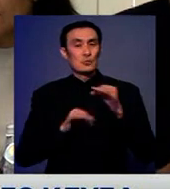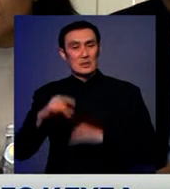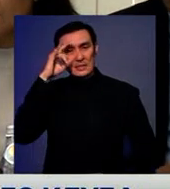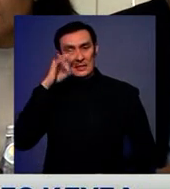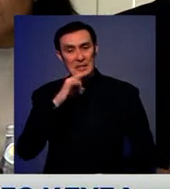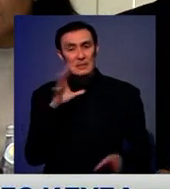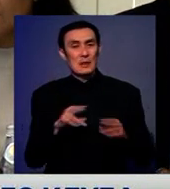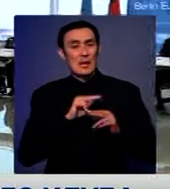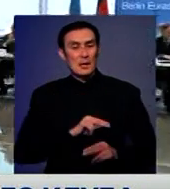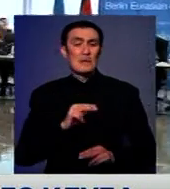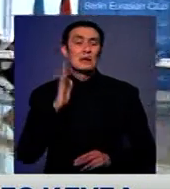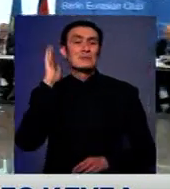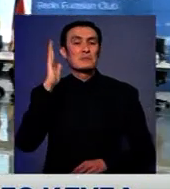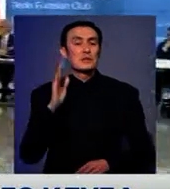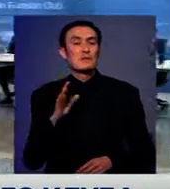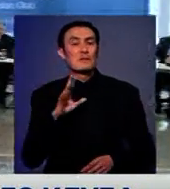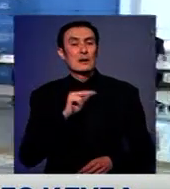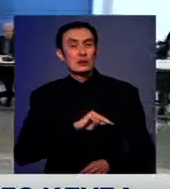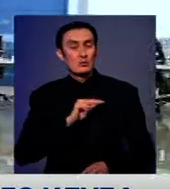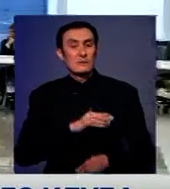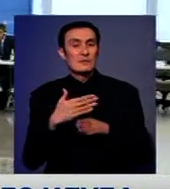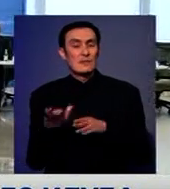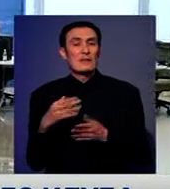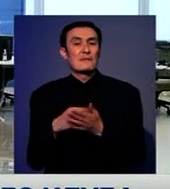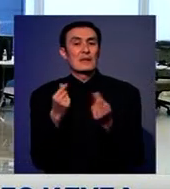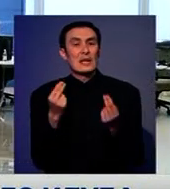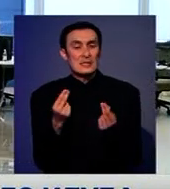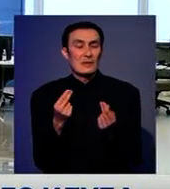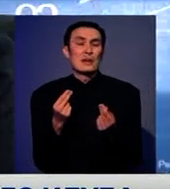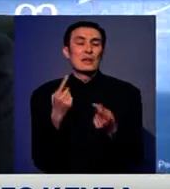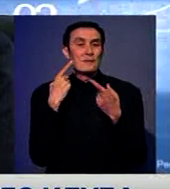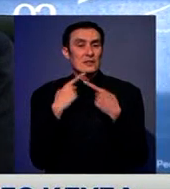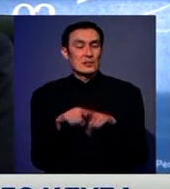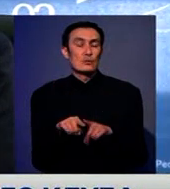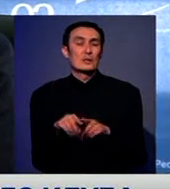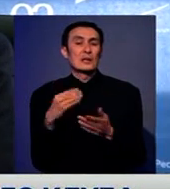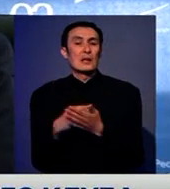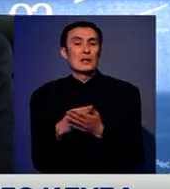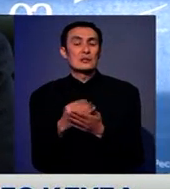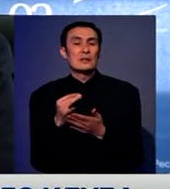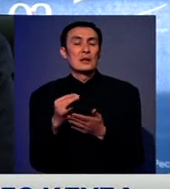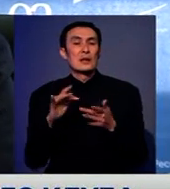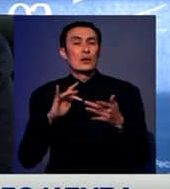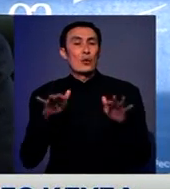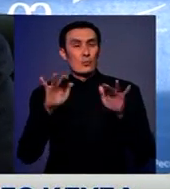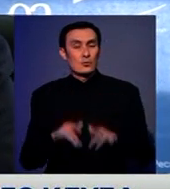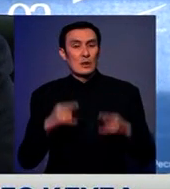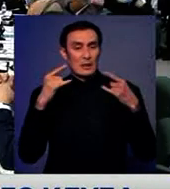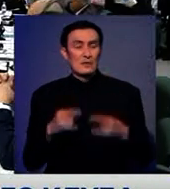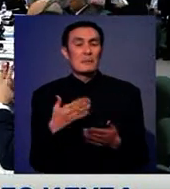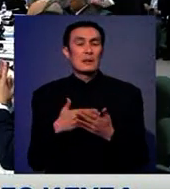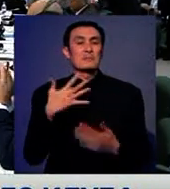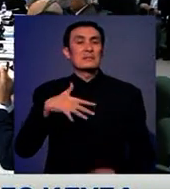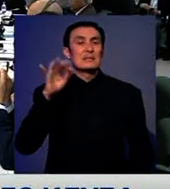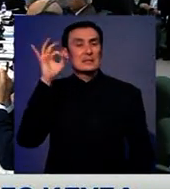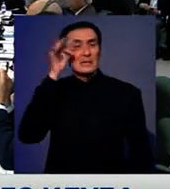с казахстанскими коллегами перспективы сотрудничества в финансовой, инвестиционной, технологической и IT-сферах. Порядка